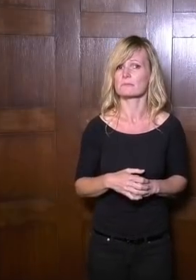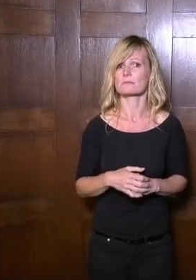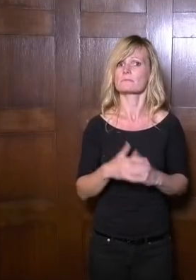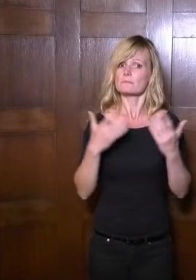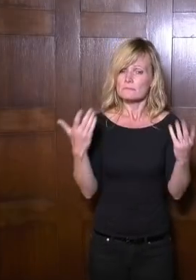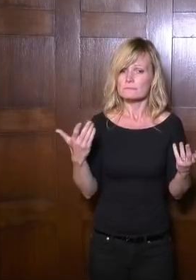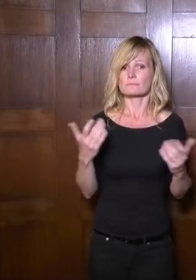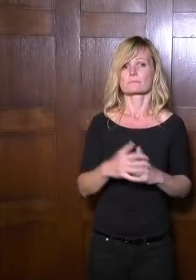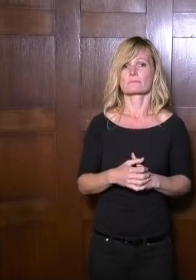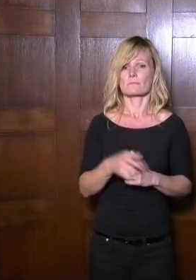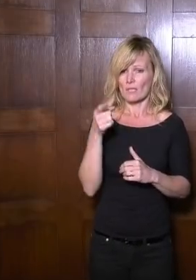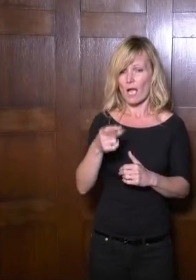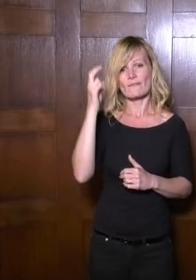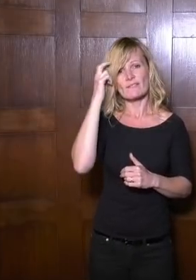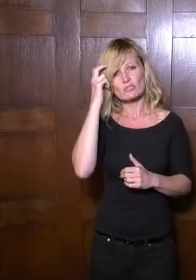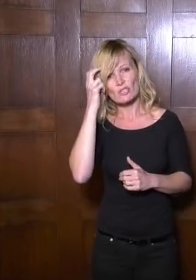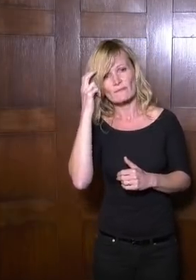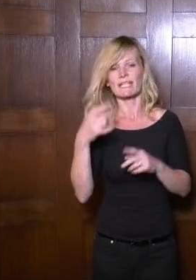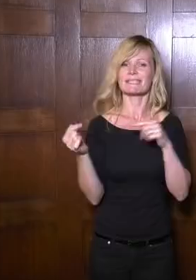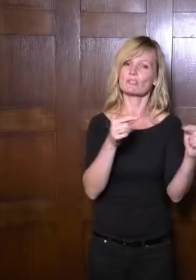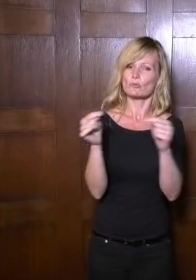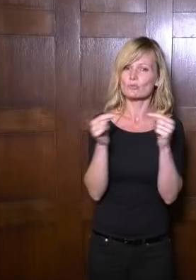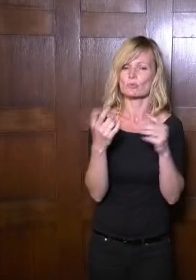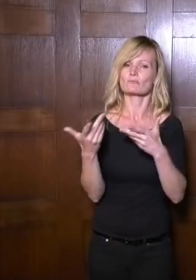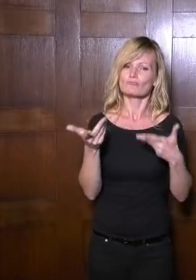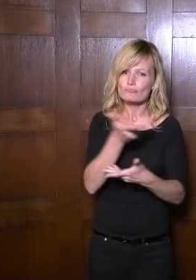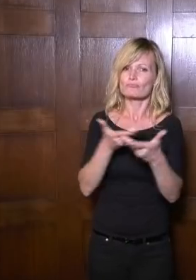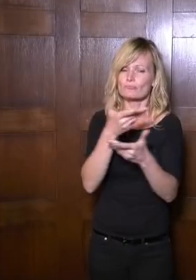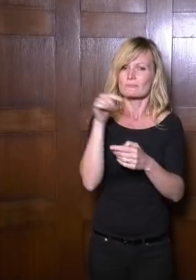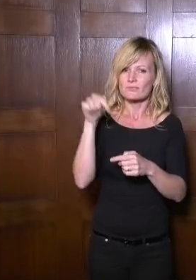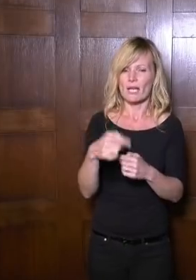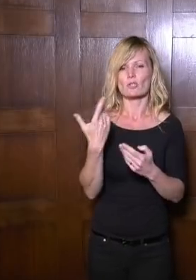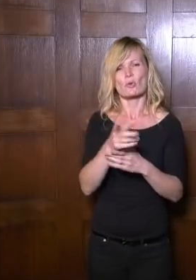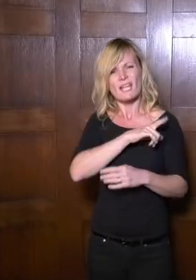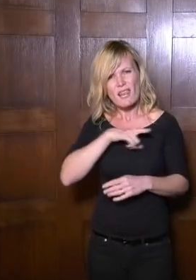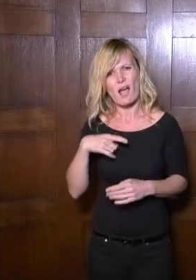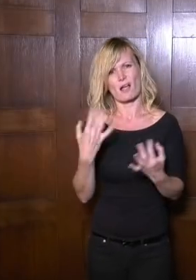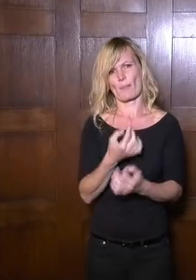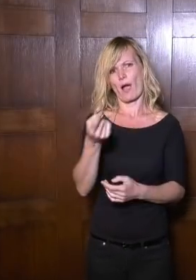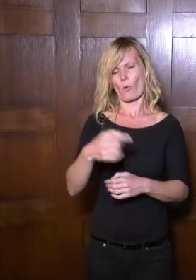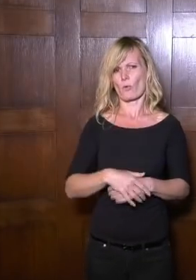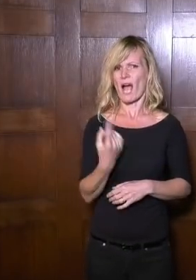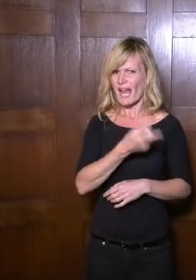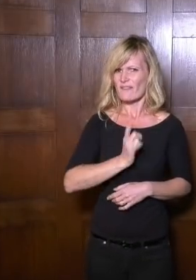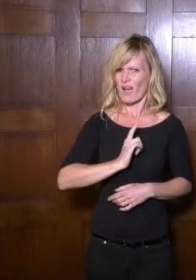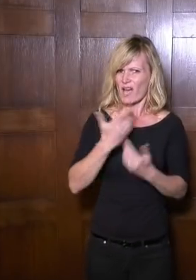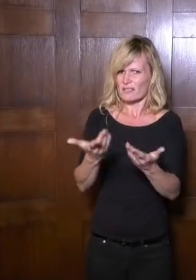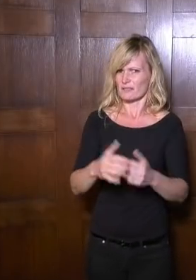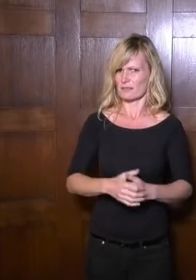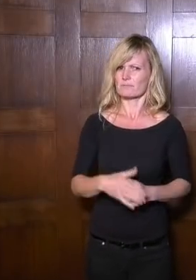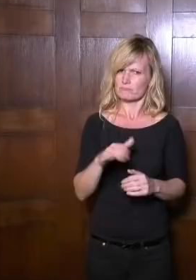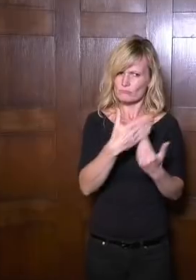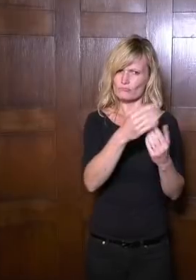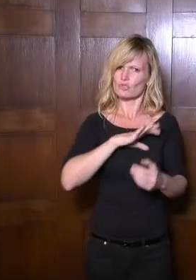verschaffen, dort eine wissenschaftliche Diskussion, einen Diskurs auszulösen, der schon lange nötig ist und auf den eigentlich alle warten.